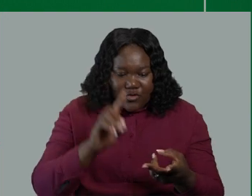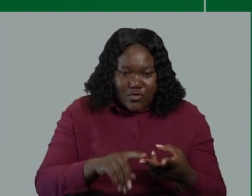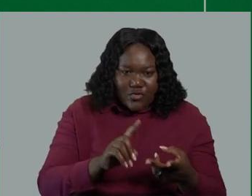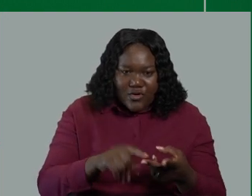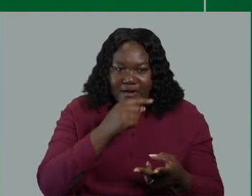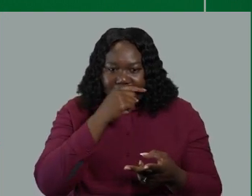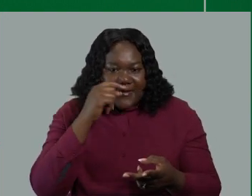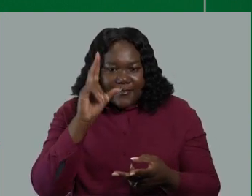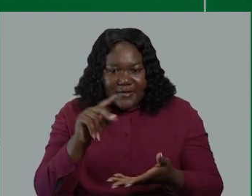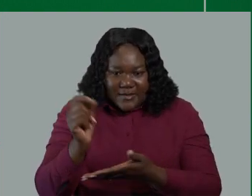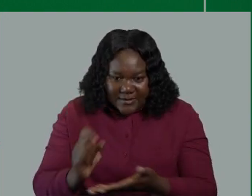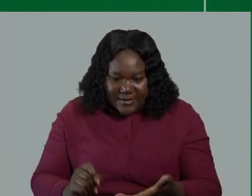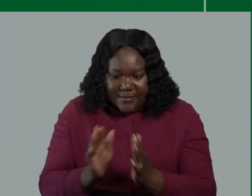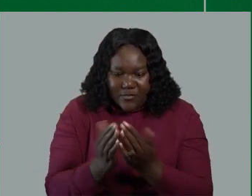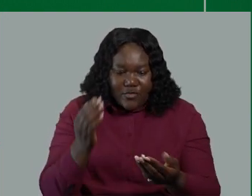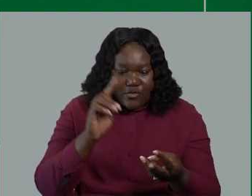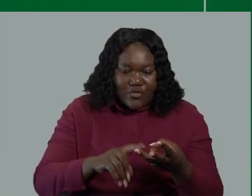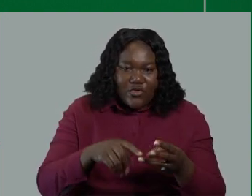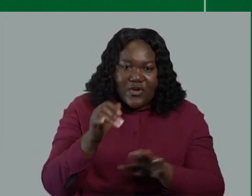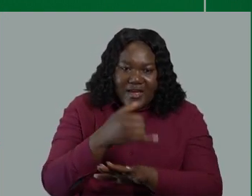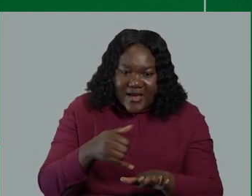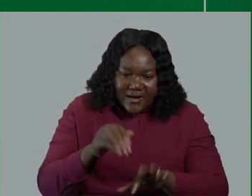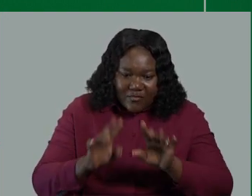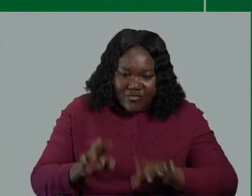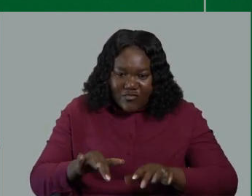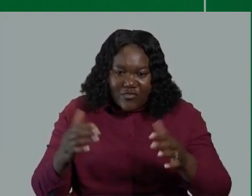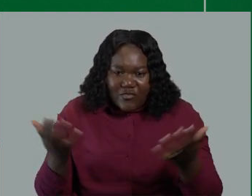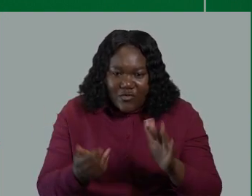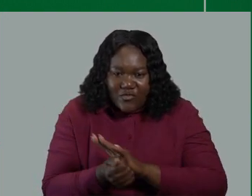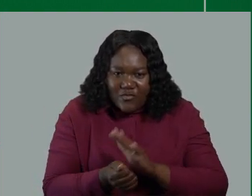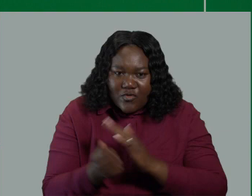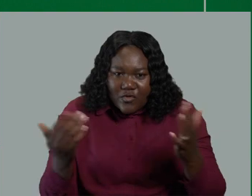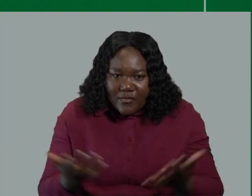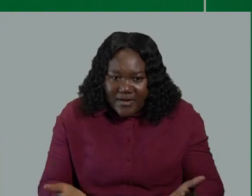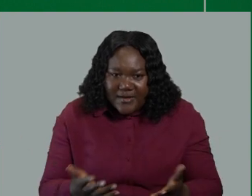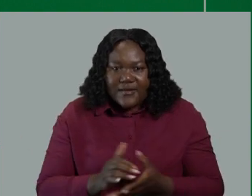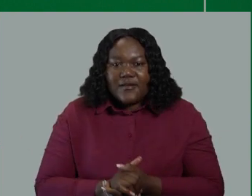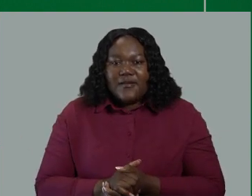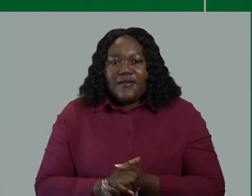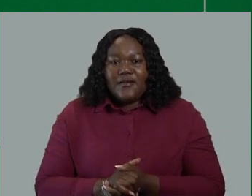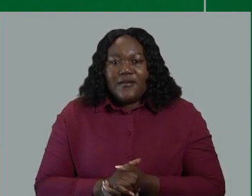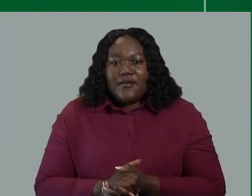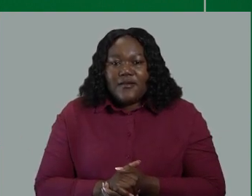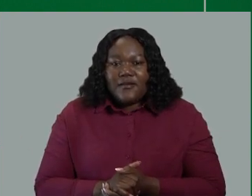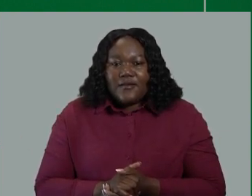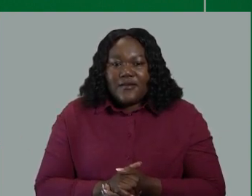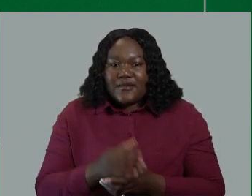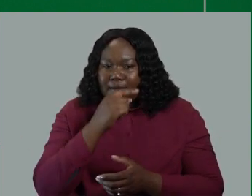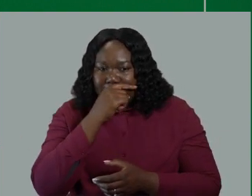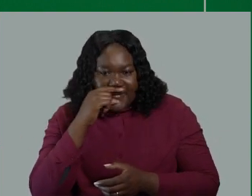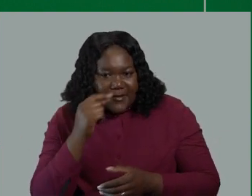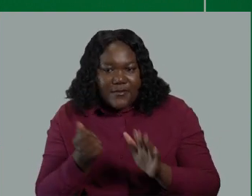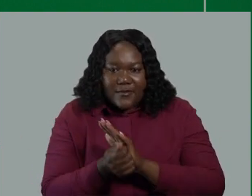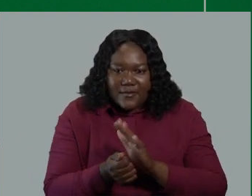lyembo, edhina lyomunyoli wembo ndoka, ehala lyoshinyanyangidho shono sha nyanyangidha embo